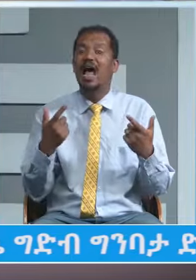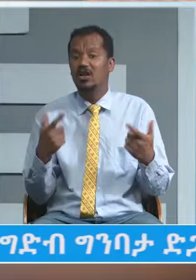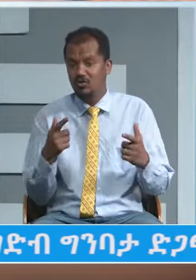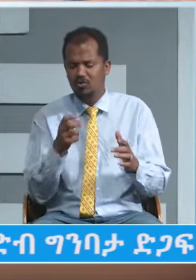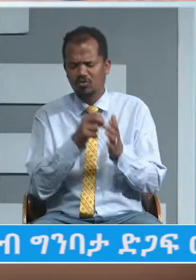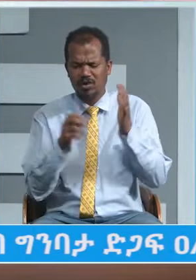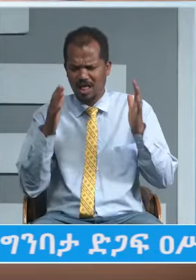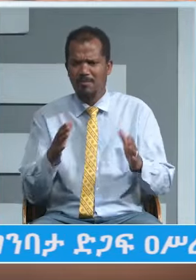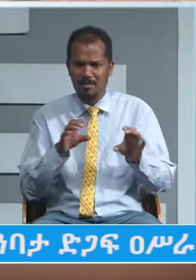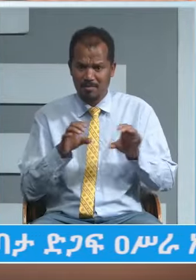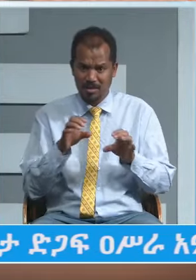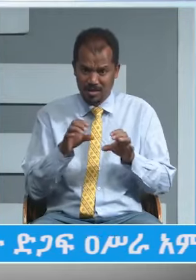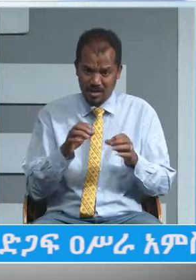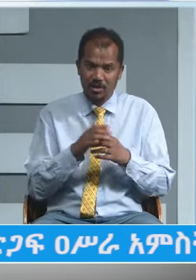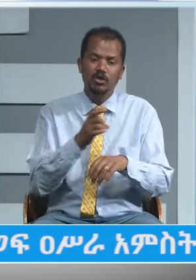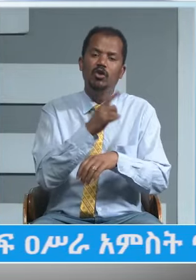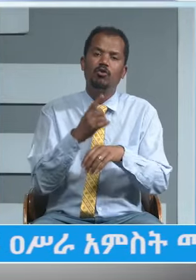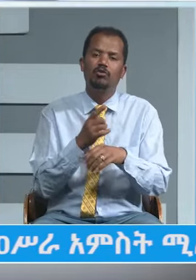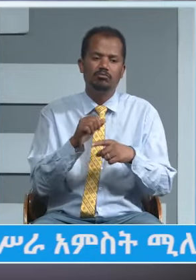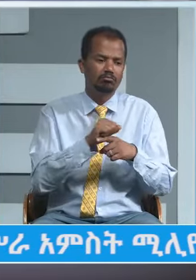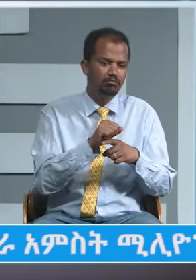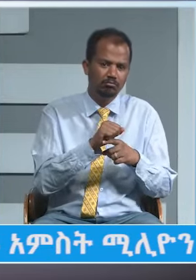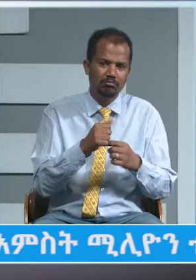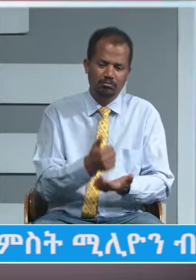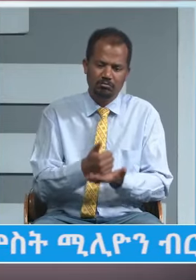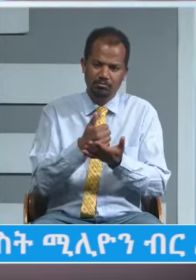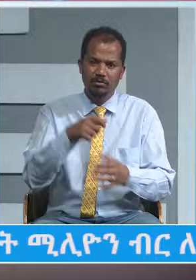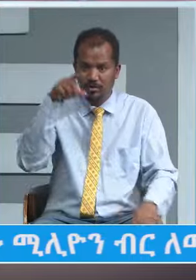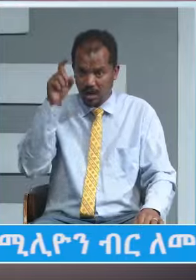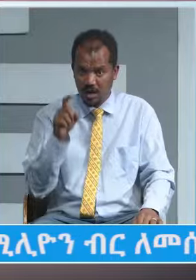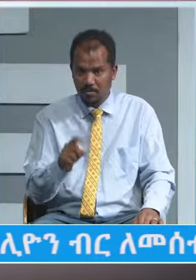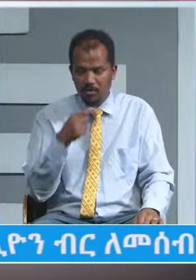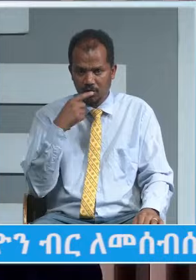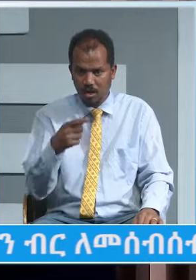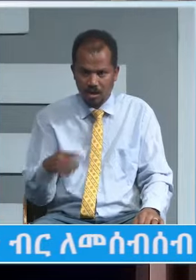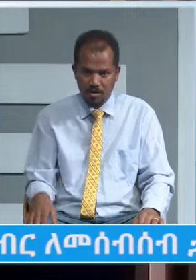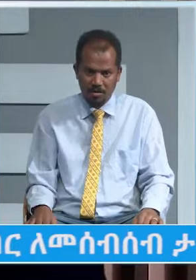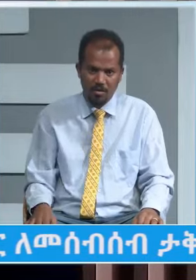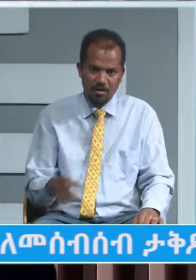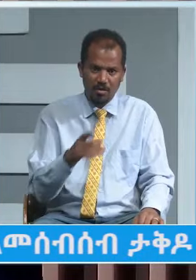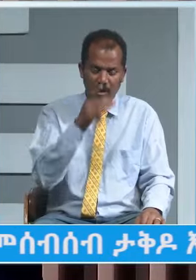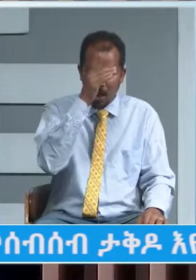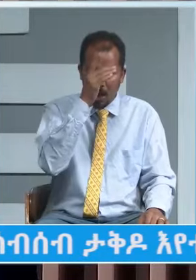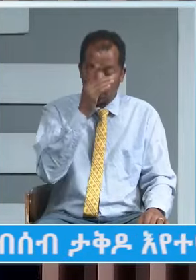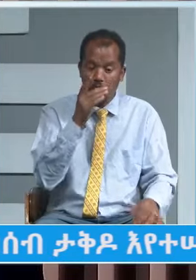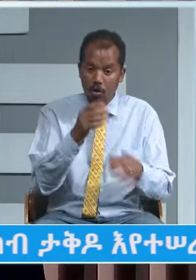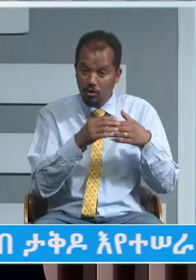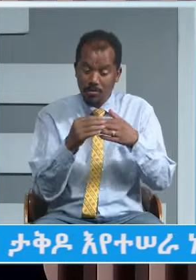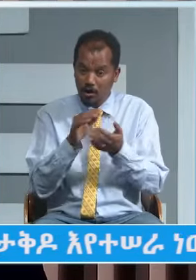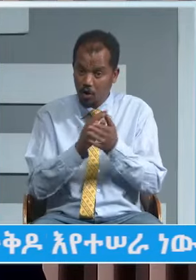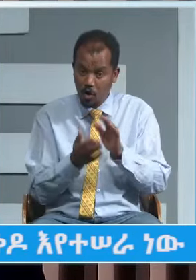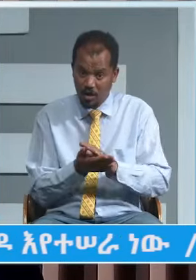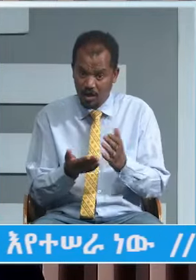ዕድሎችን ውጤታማ በማድረግ ረገድ ዜጎች በስልጠና መታገዝ እንዳለባቸው ተናግረዋል። ክህሎት መር የሆነ የስራ ዕድል